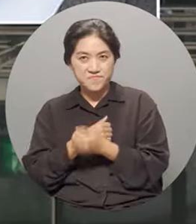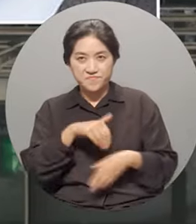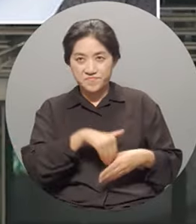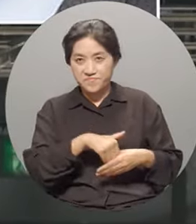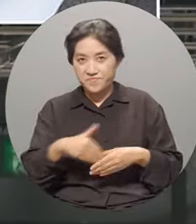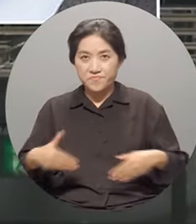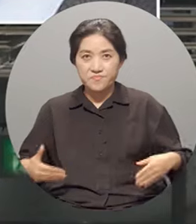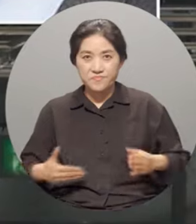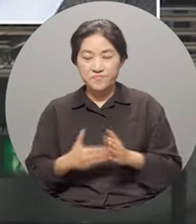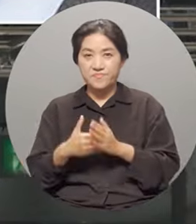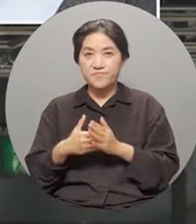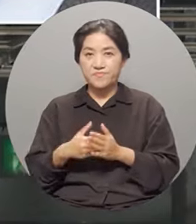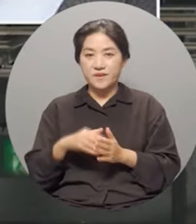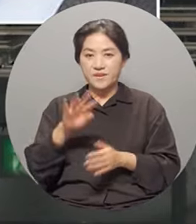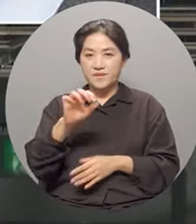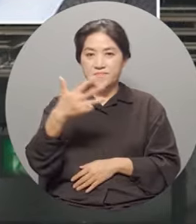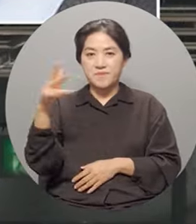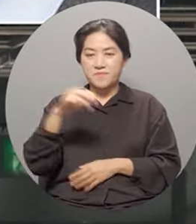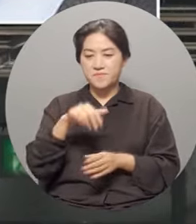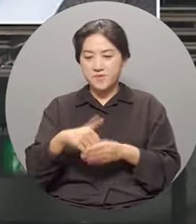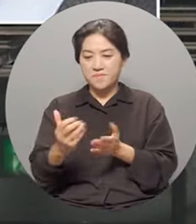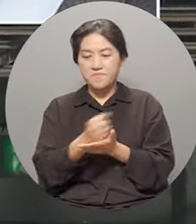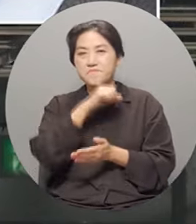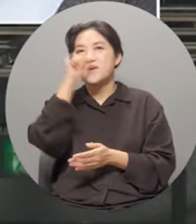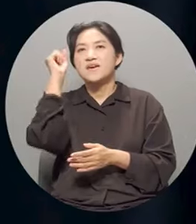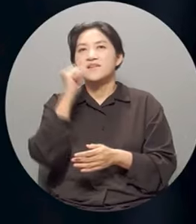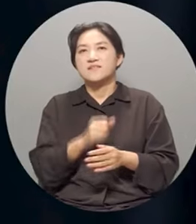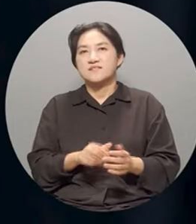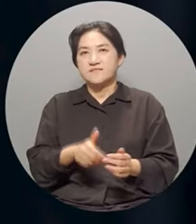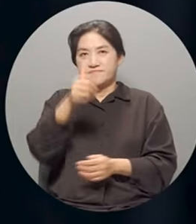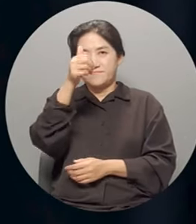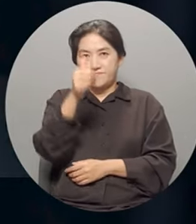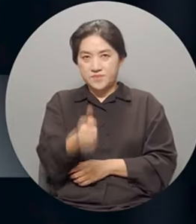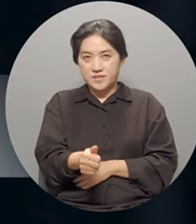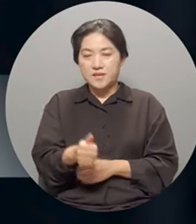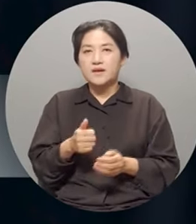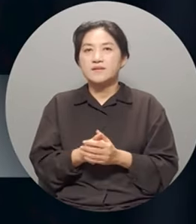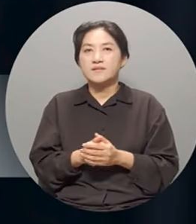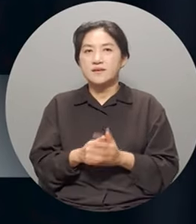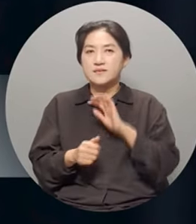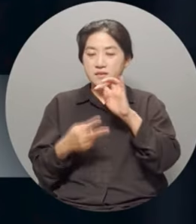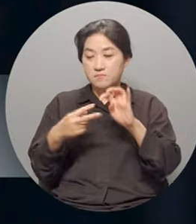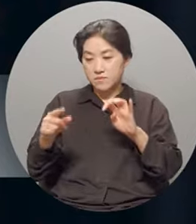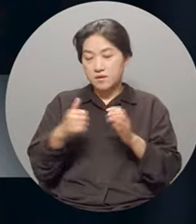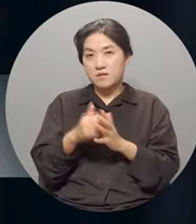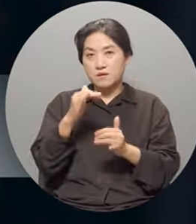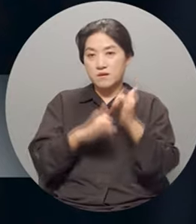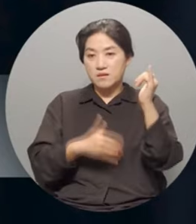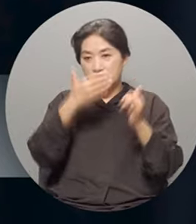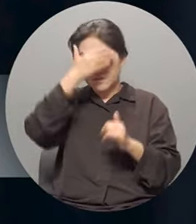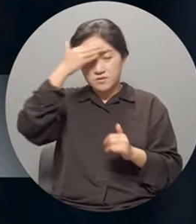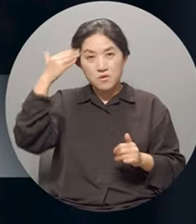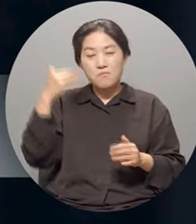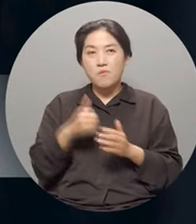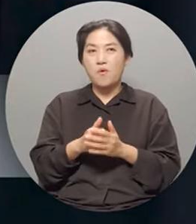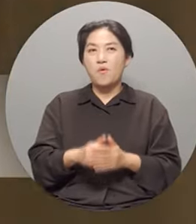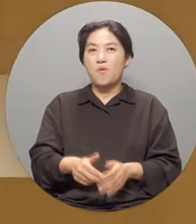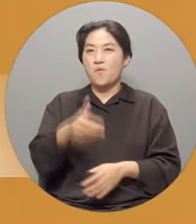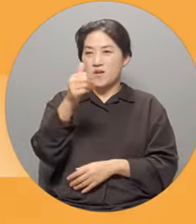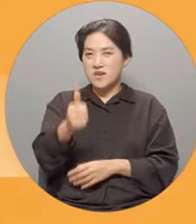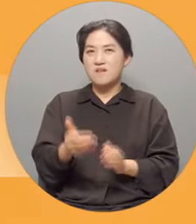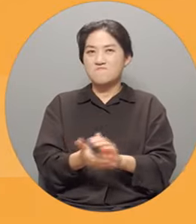치렀고 38%를 득표해 당선됐습니다. 교총은 40대 나이에 역대 최연소 회장이라고